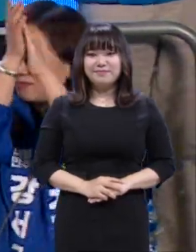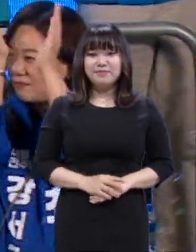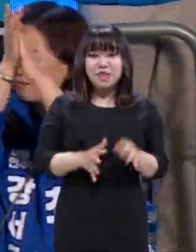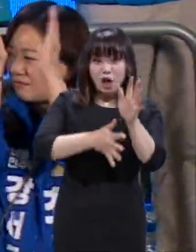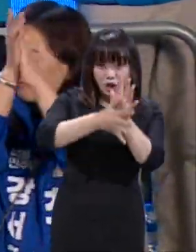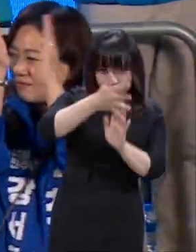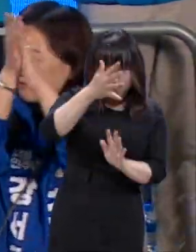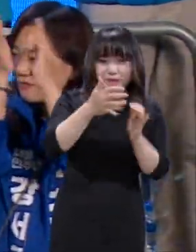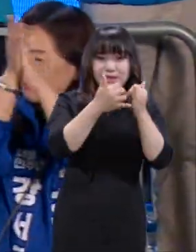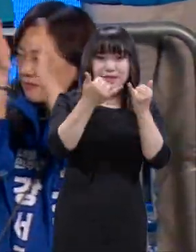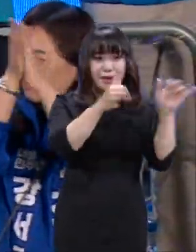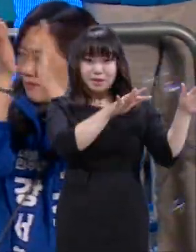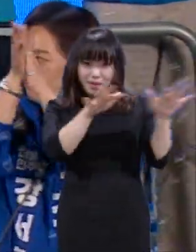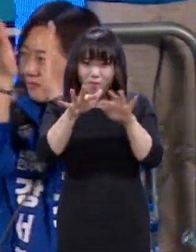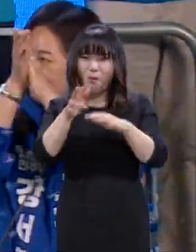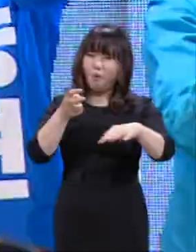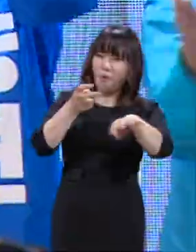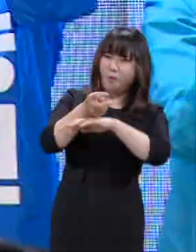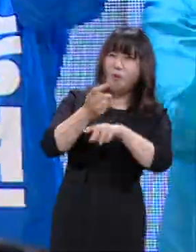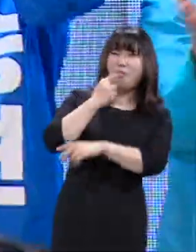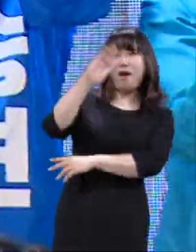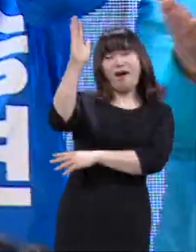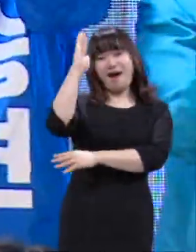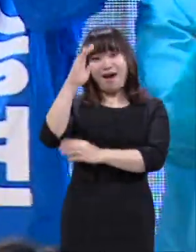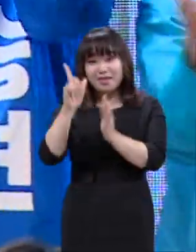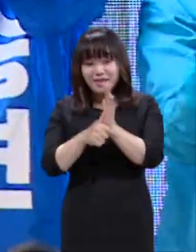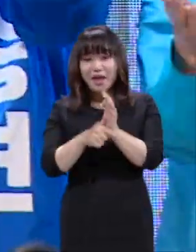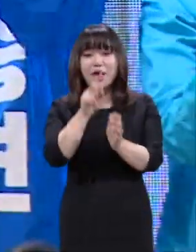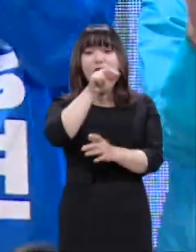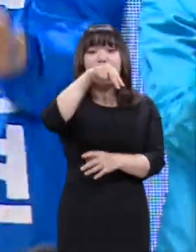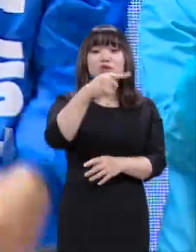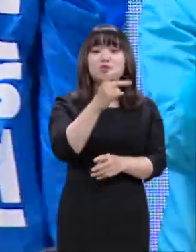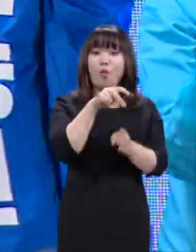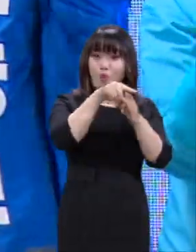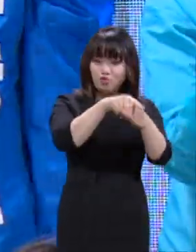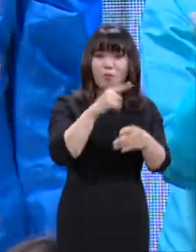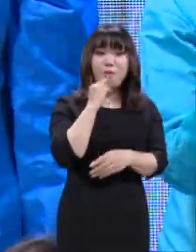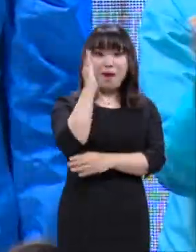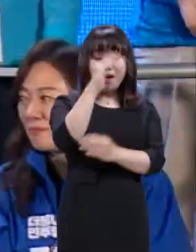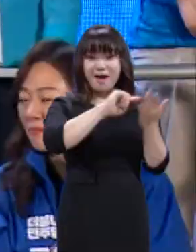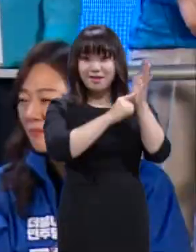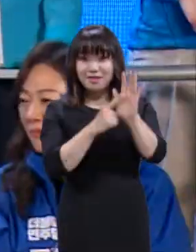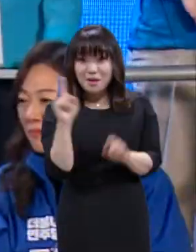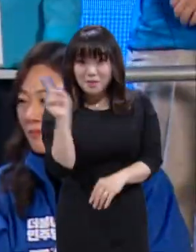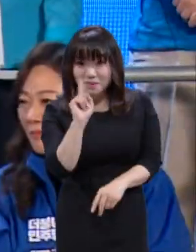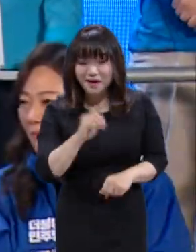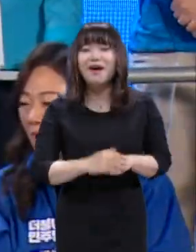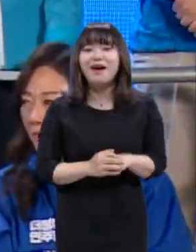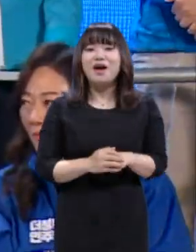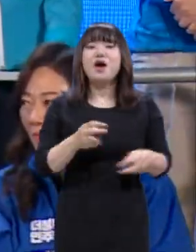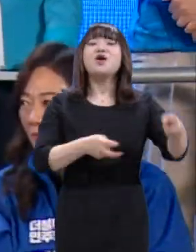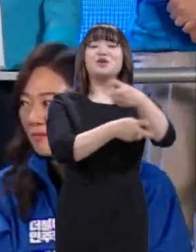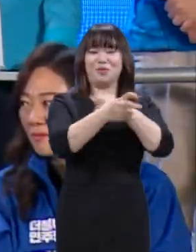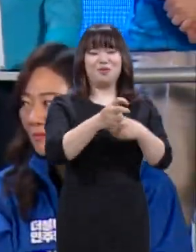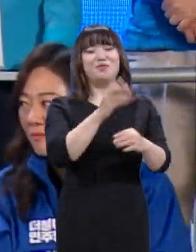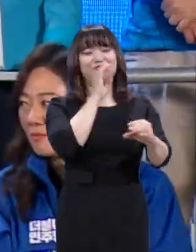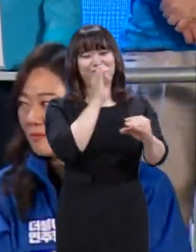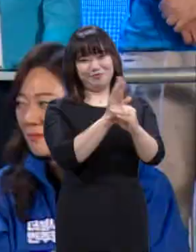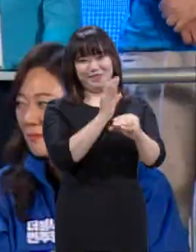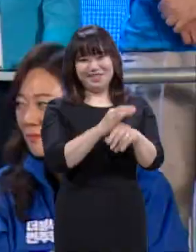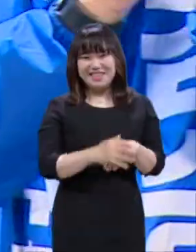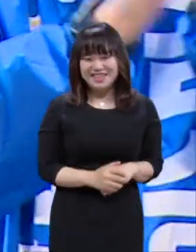도심 시민들을 향한 차량 유세에서 더불어민주당 송영길 후보가 강조한 건 촘촘한 교통망입니다.